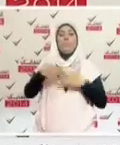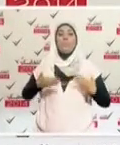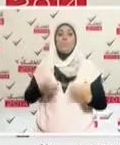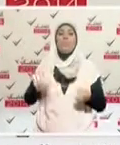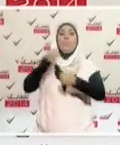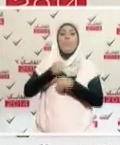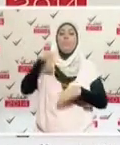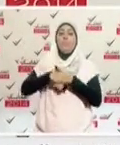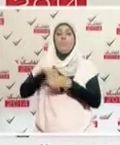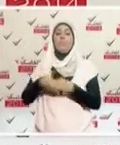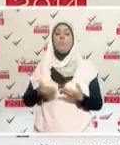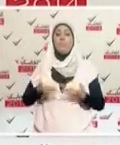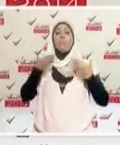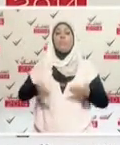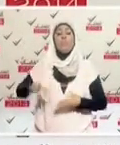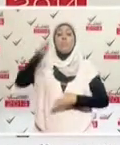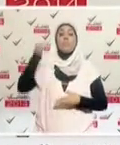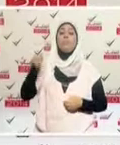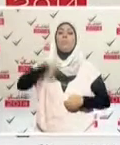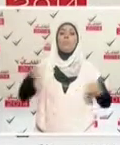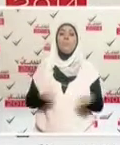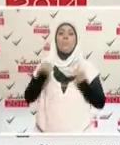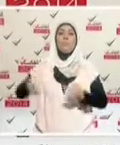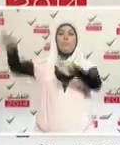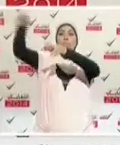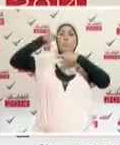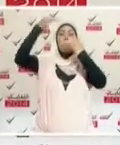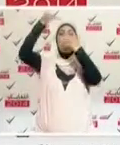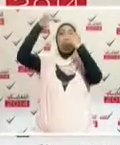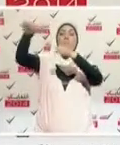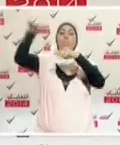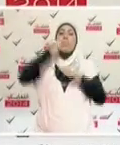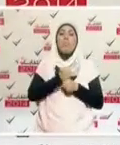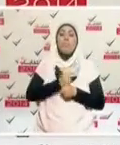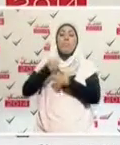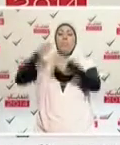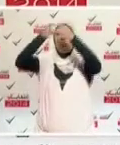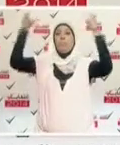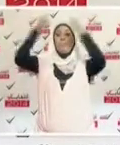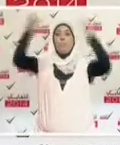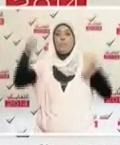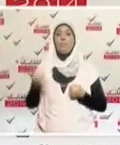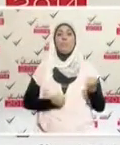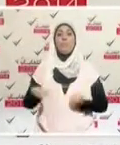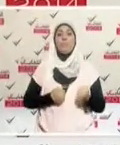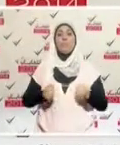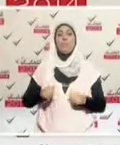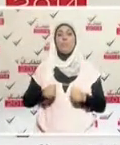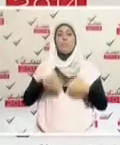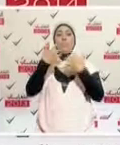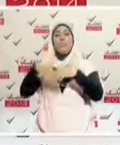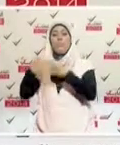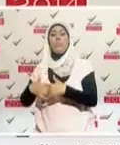والدولة ما عليها كان تشجع الاستثمار الداخلي ودعمنا وتوفر لنا المؤسسات الضرورية وتقرب